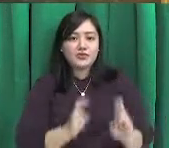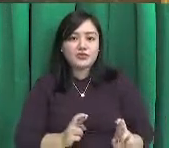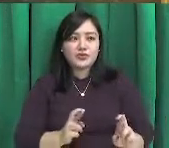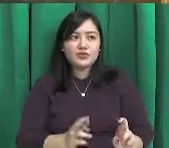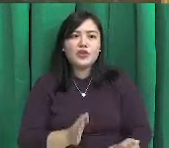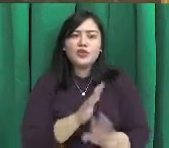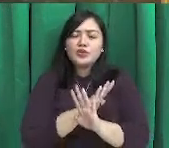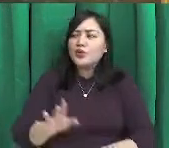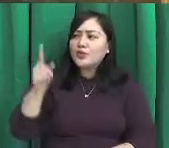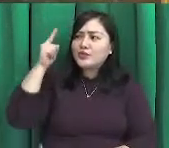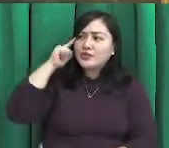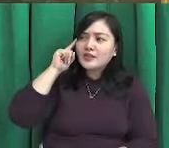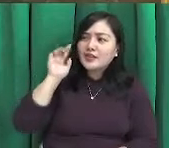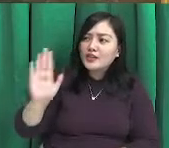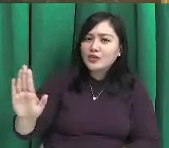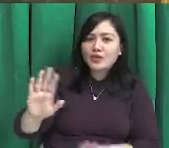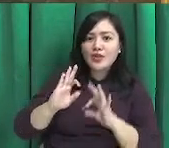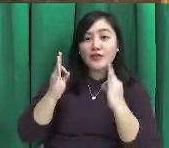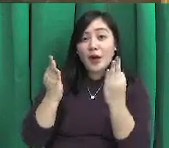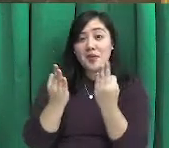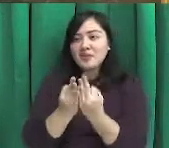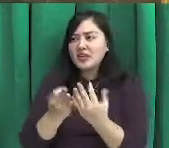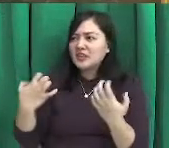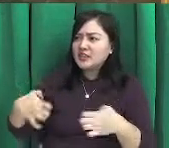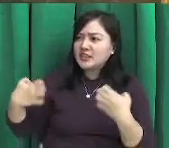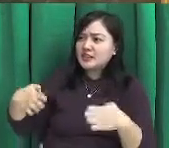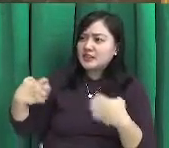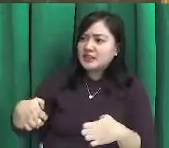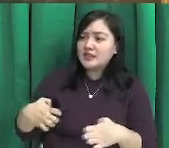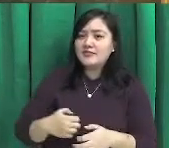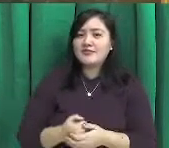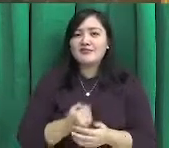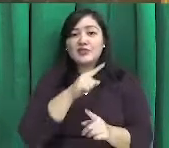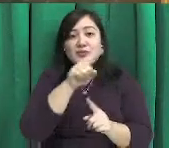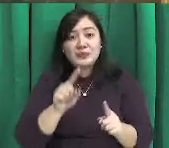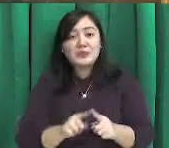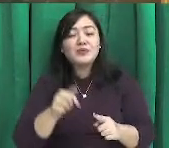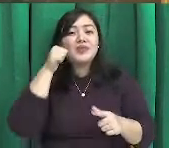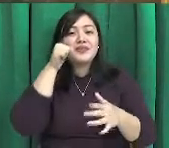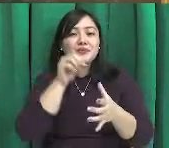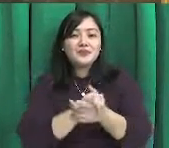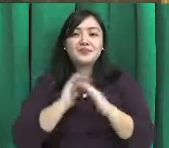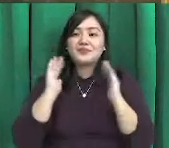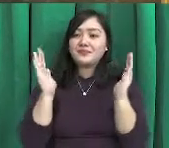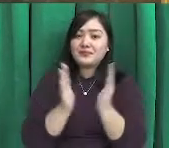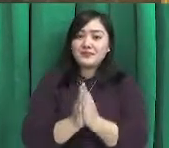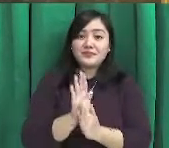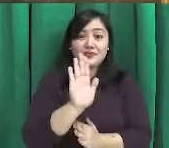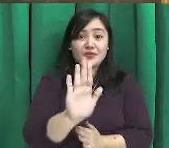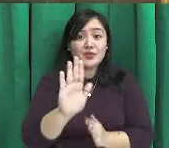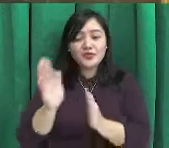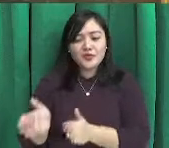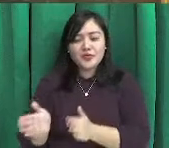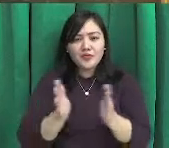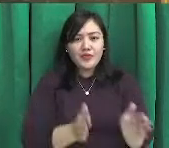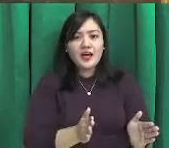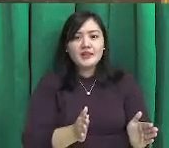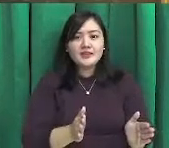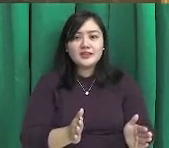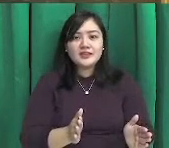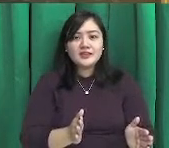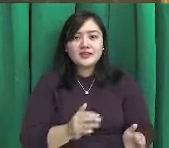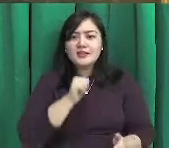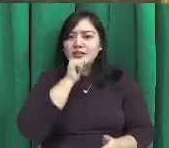yung kalaban ninyo. No, yeah. It's not. Pag nagtatanong po ang misis ninyo kung anong plano mo, it's not that